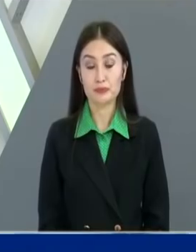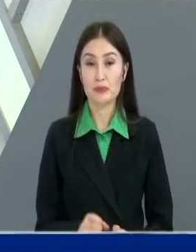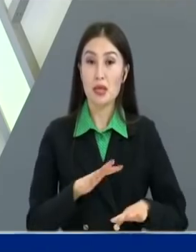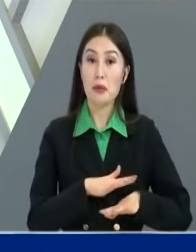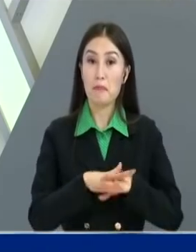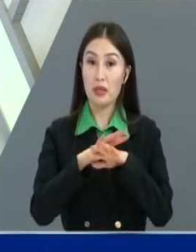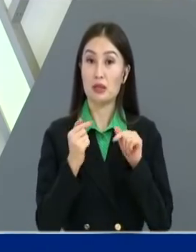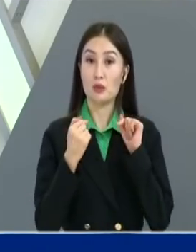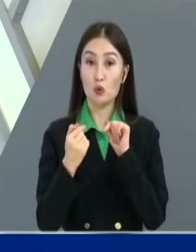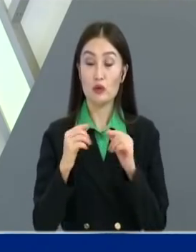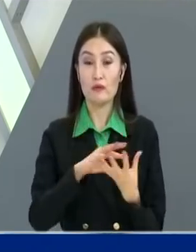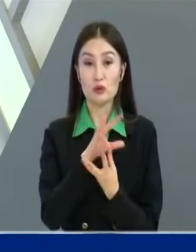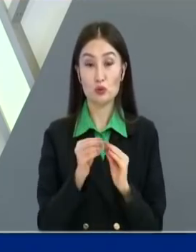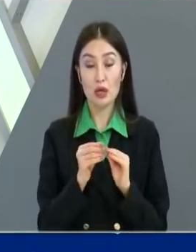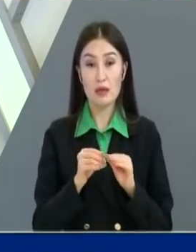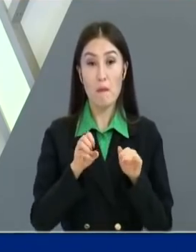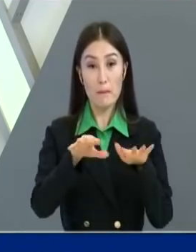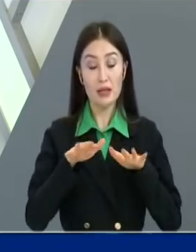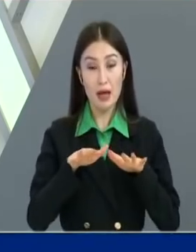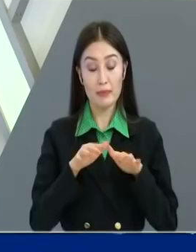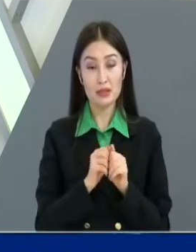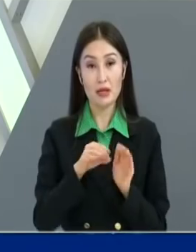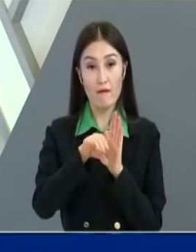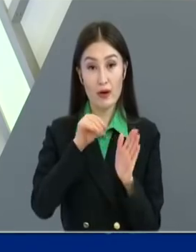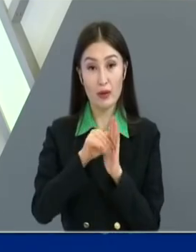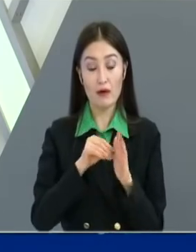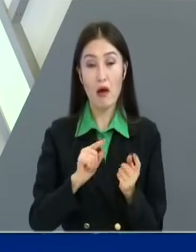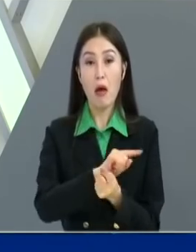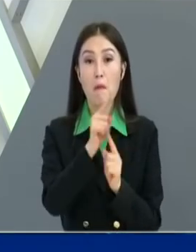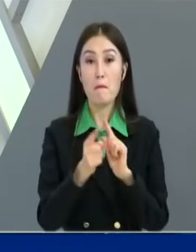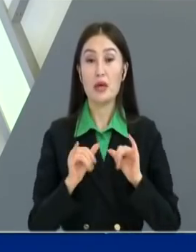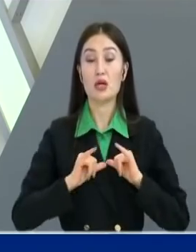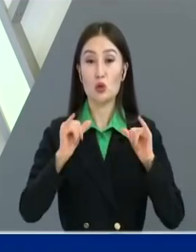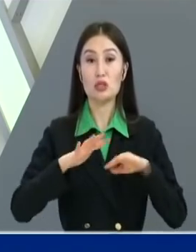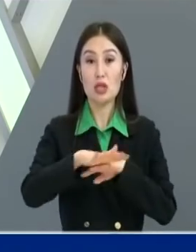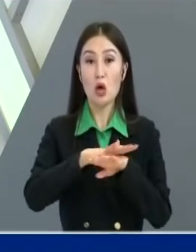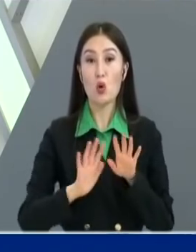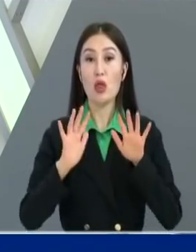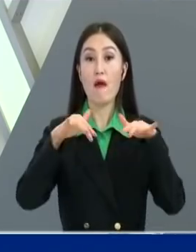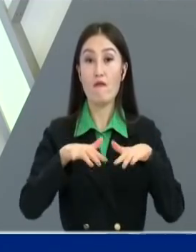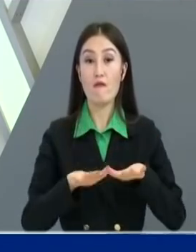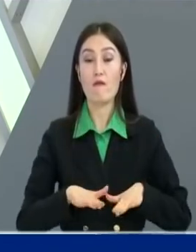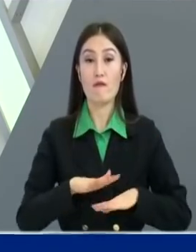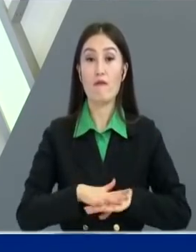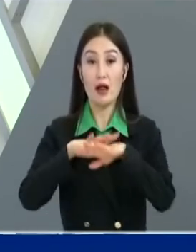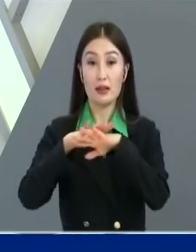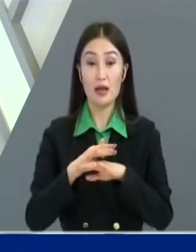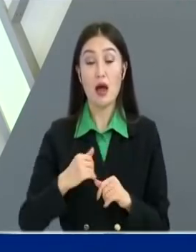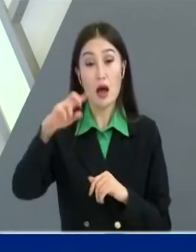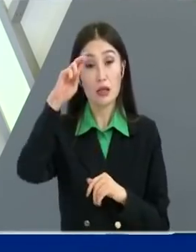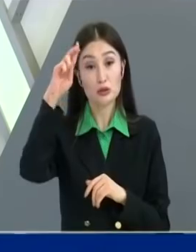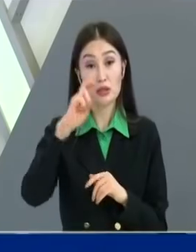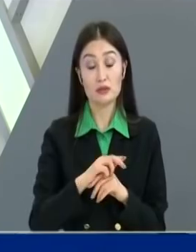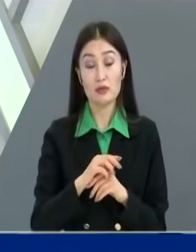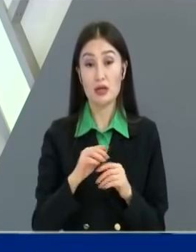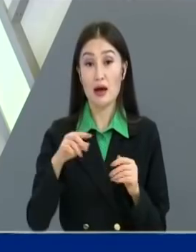Митинг против результатов парламентских выборов перерос в народные волнения, и сейчас возникла реальная угроза государственности